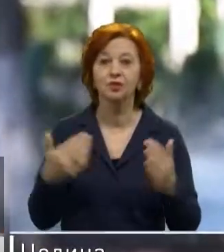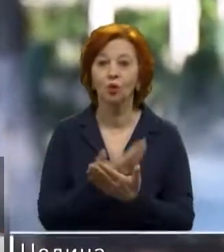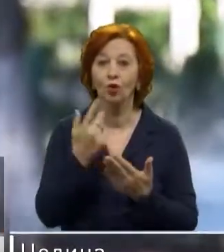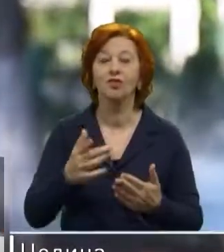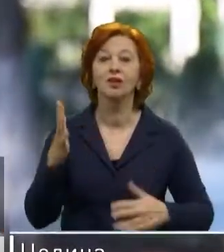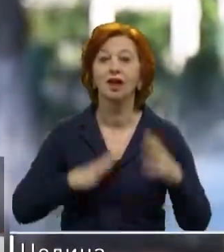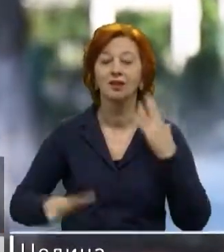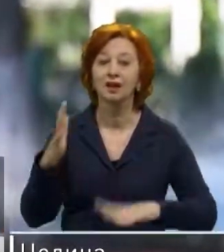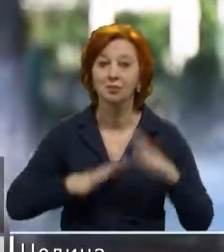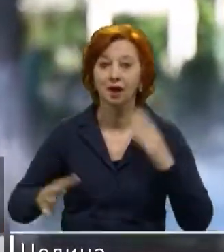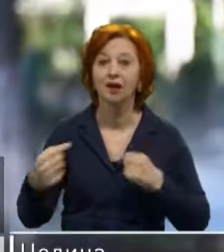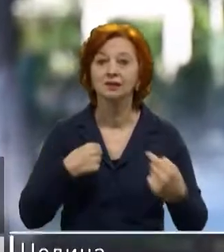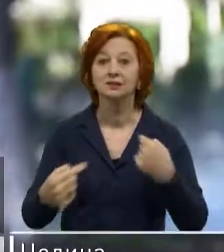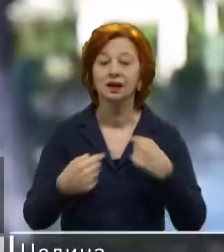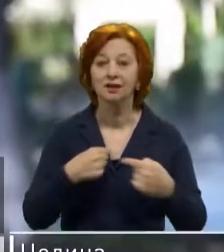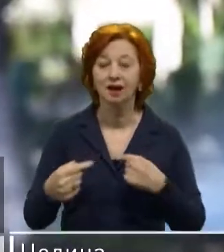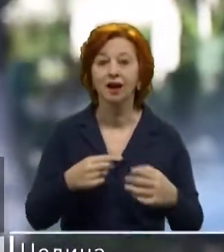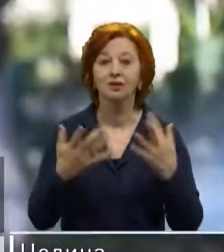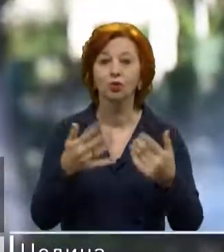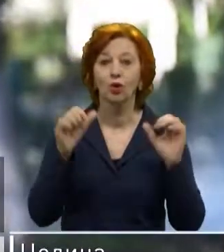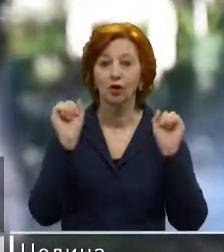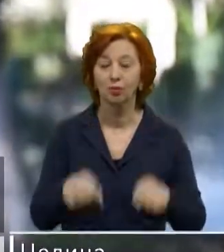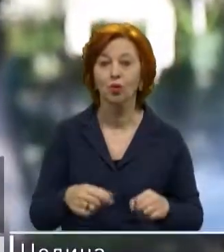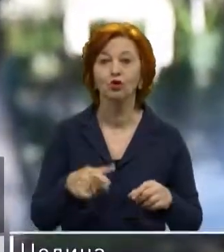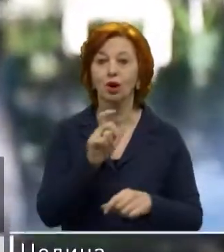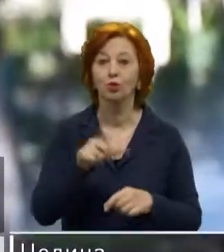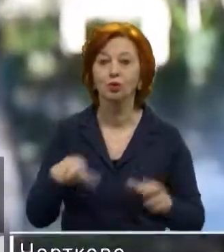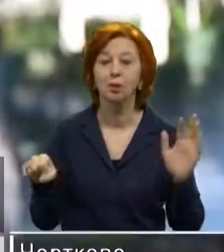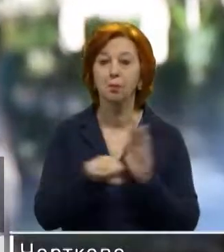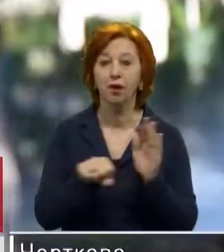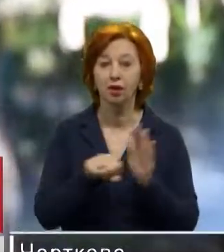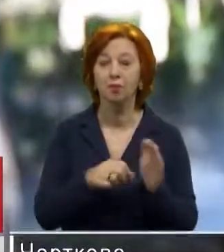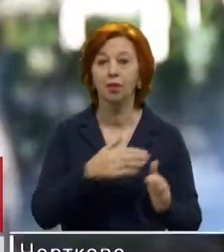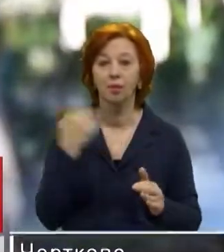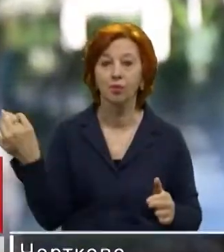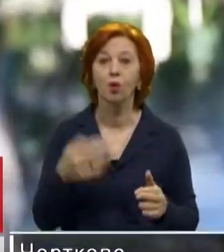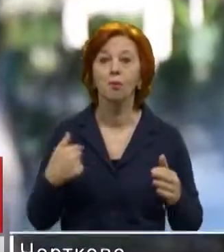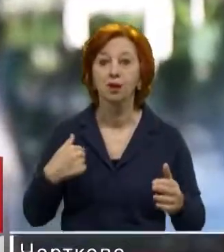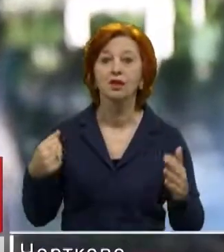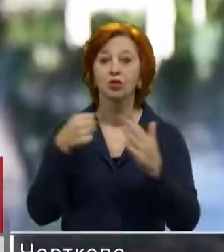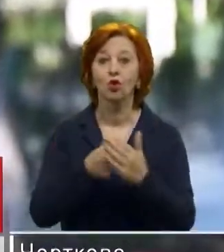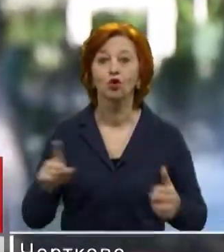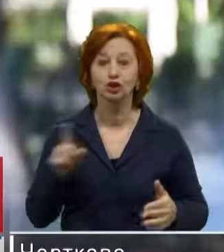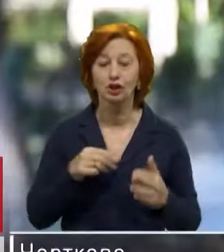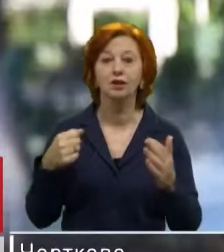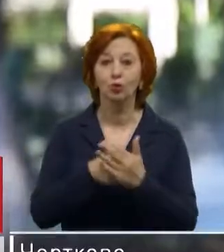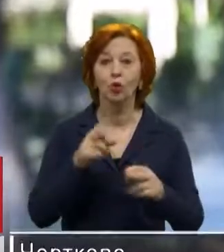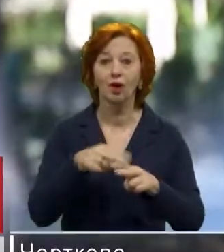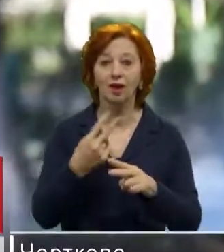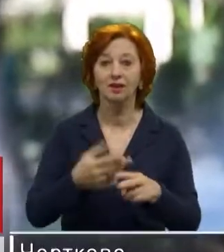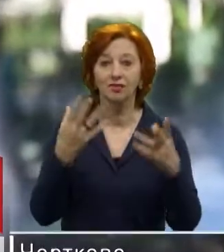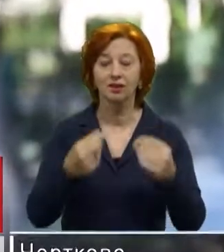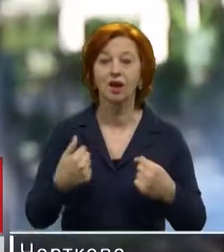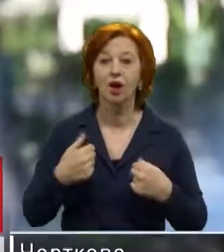натерпелись, настрадались, много людей за это погибло и не дожили до этого дня. Но я очень